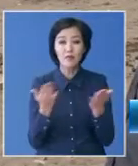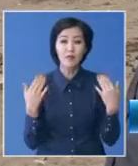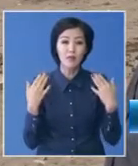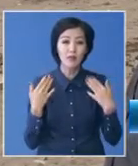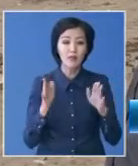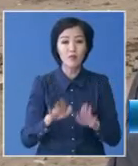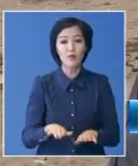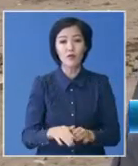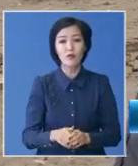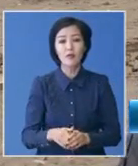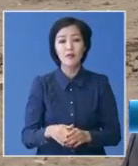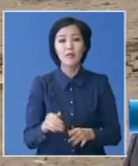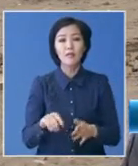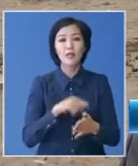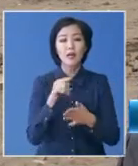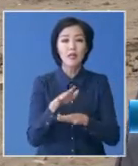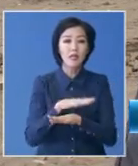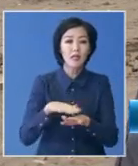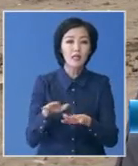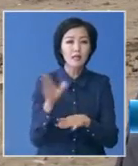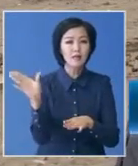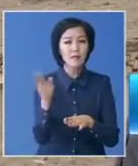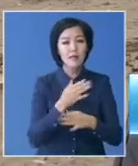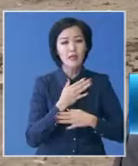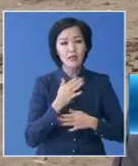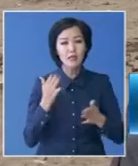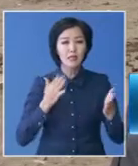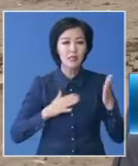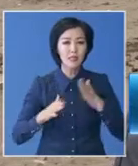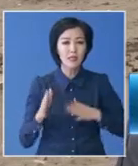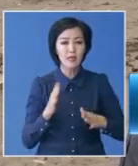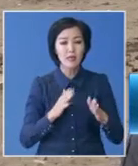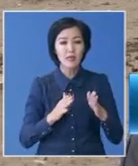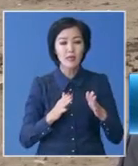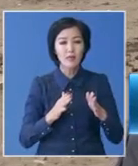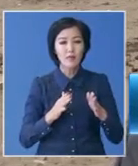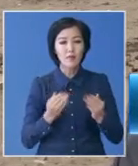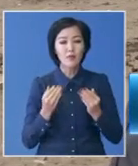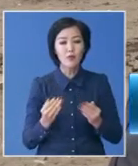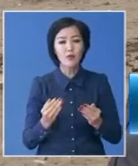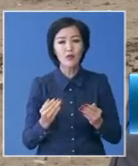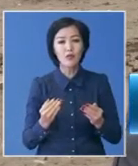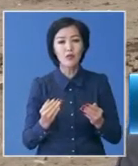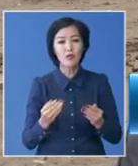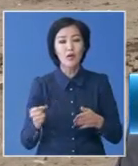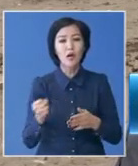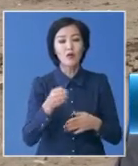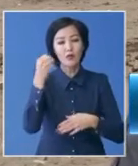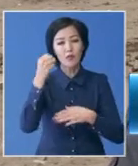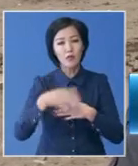Қала тұрғындарының көңілдері шаттықта. Бұған себеп болып отырғанда мына аудан